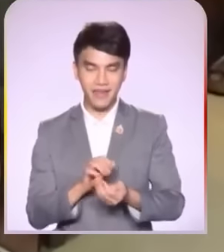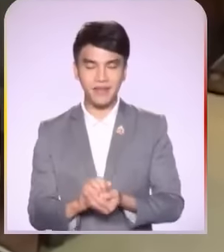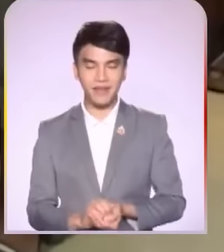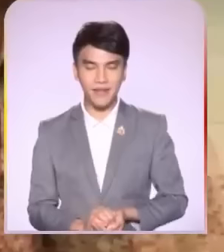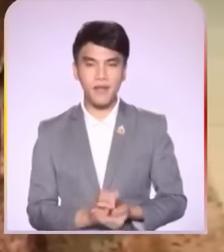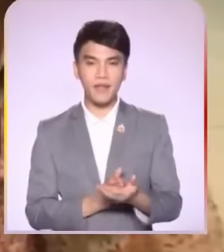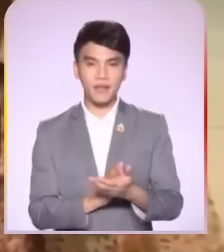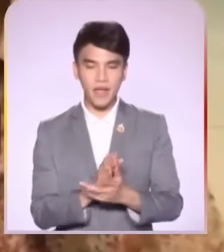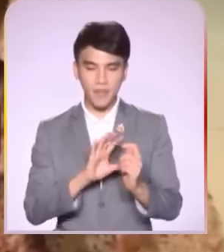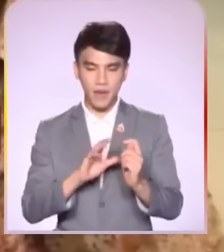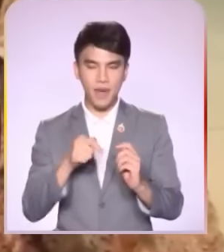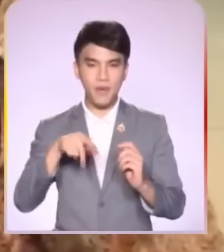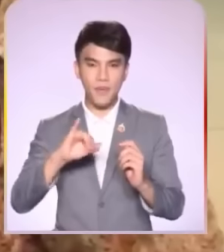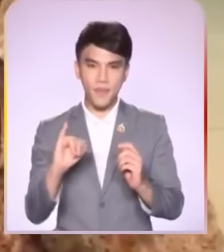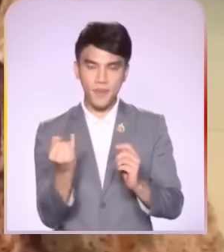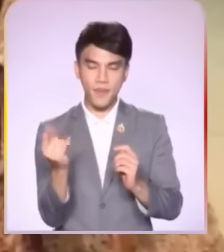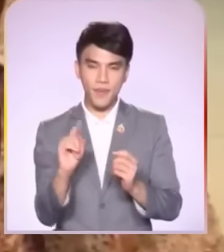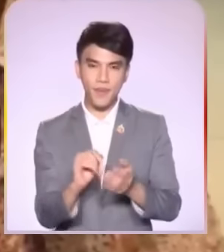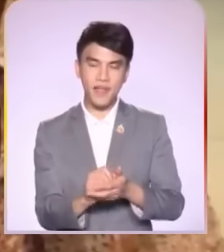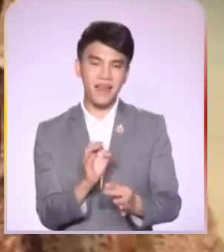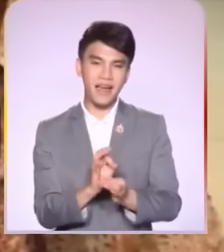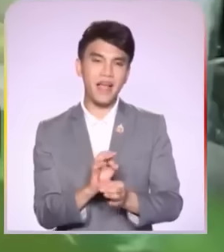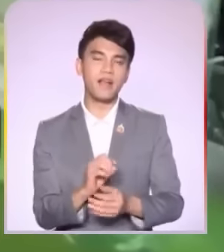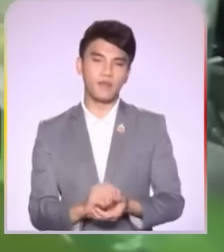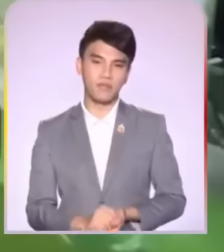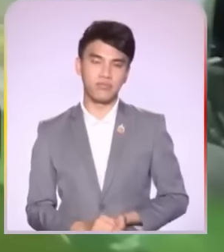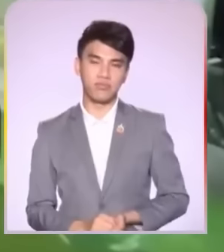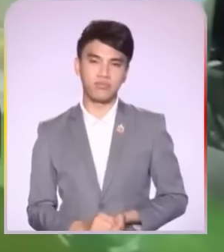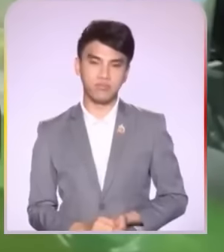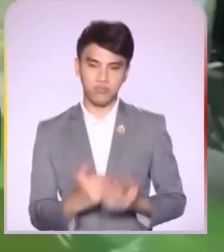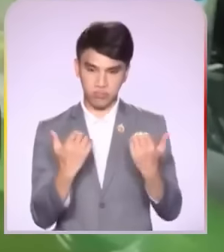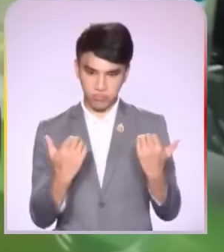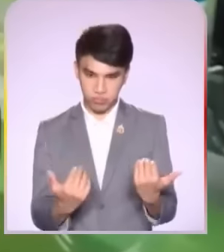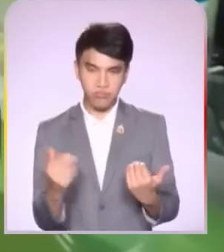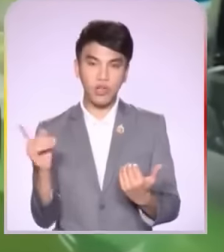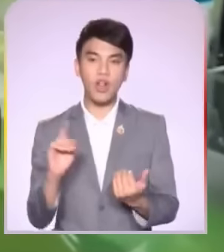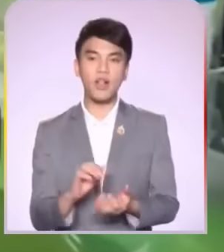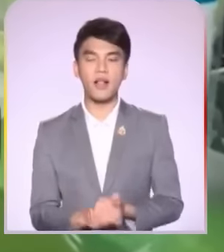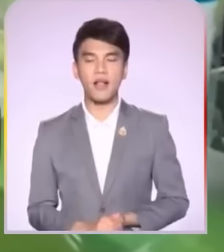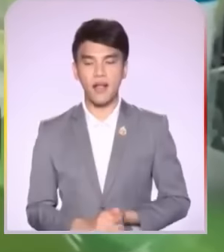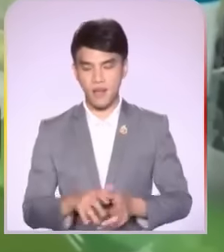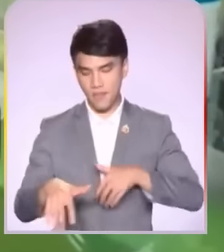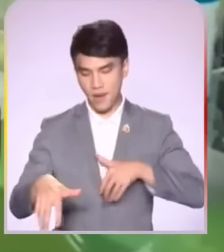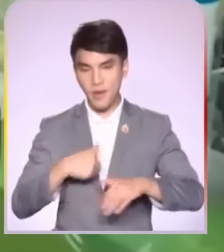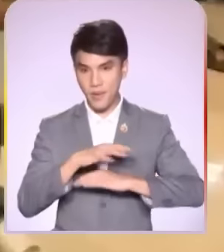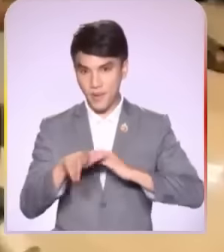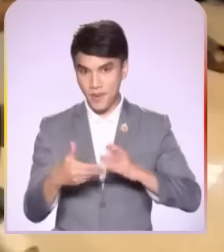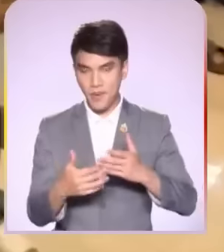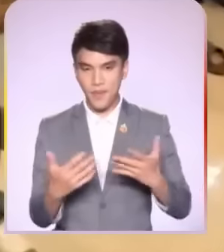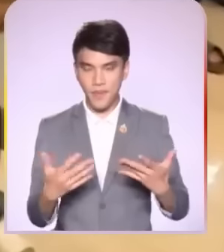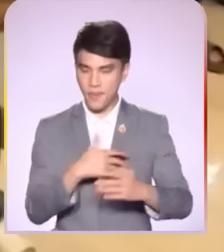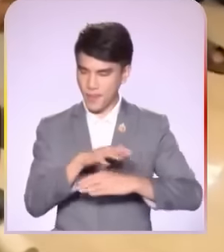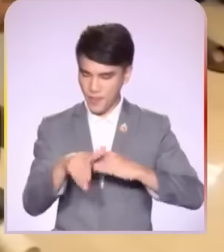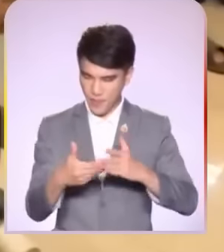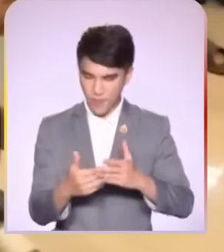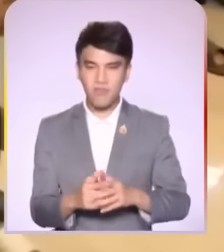การเกษตรสาขาอำเภอเมืองพิจิตรนะคะหรือว่าธนาคารธกส.นี่แหละจ้าเป็นไปด้วยความคึกคักนะคะพี่น้องประชาชนส่วน